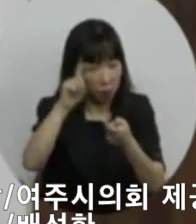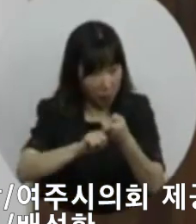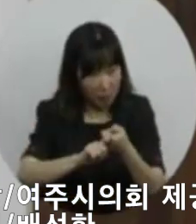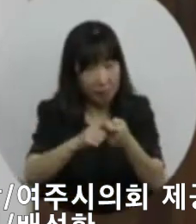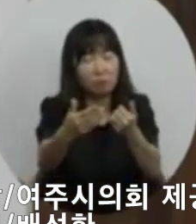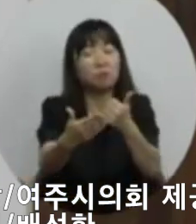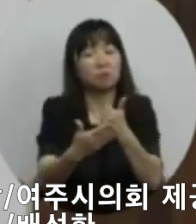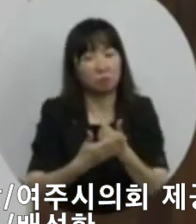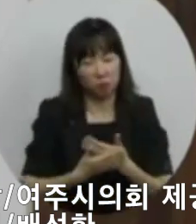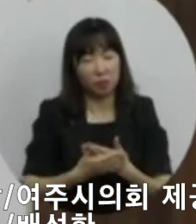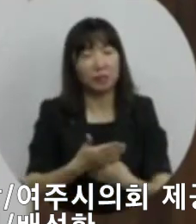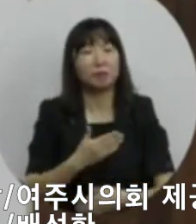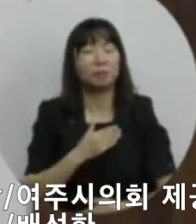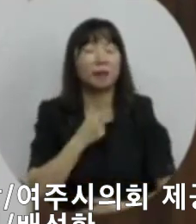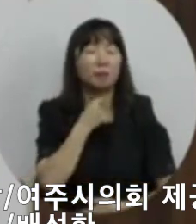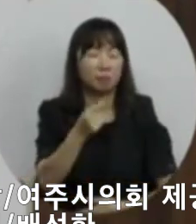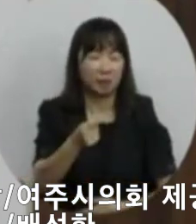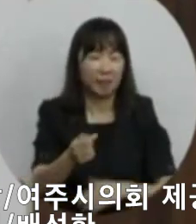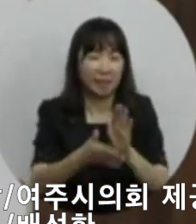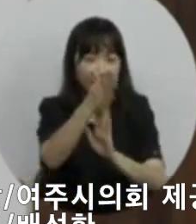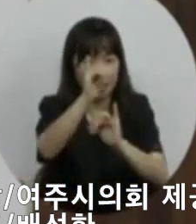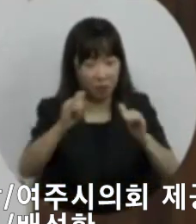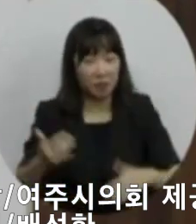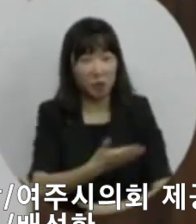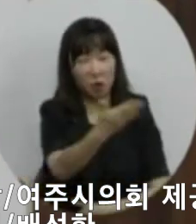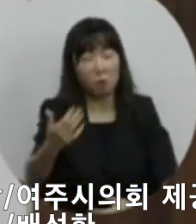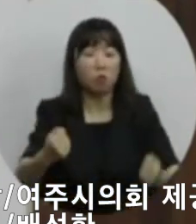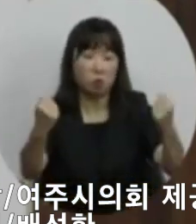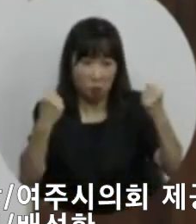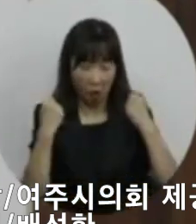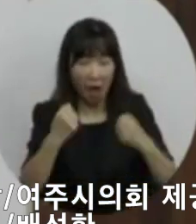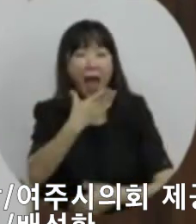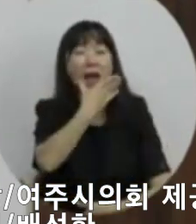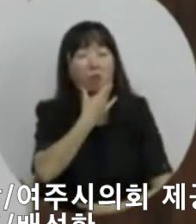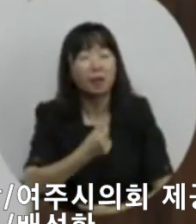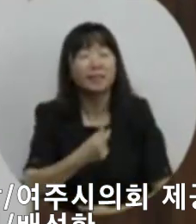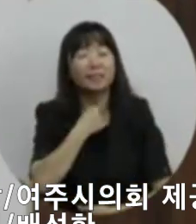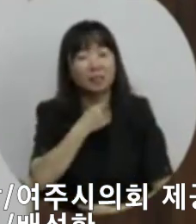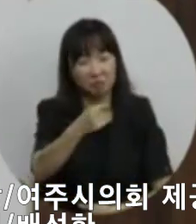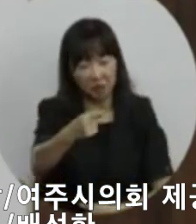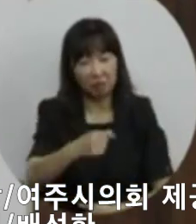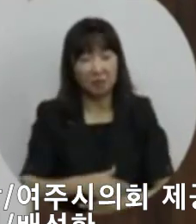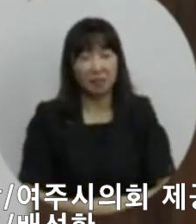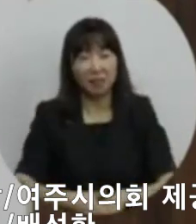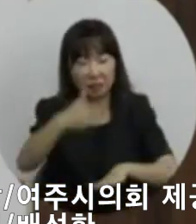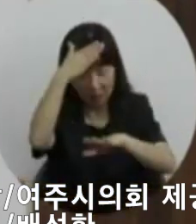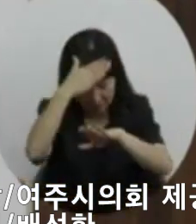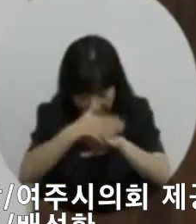가져주시기 바랍니다. 시민 여러분 모두 건강하고 행복하시기를 기원드리겠습니다. 고맙습니다.